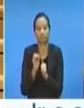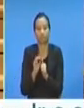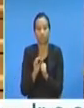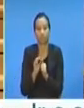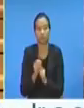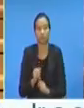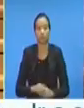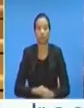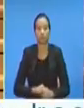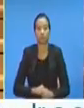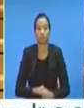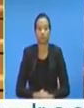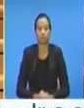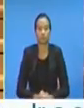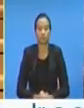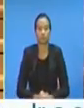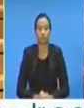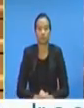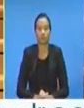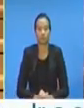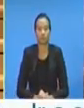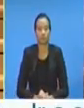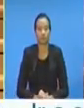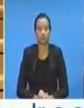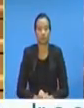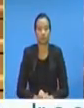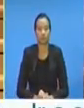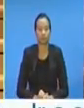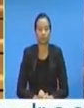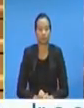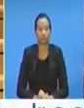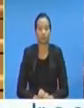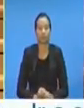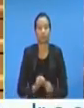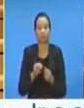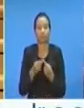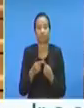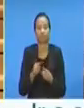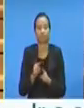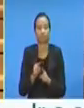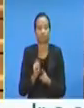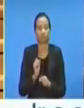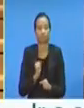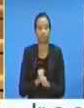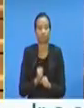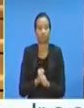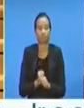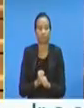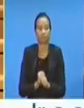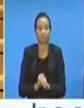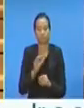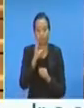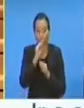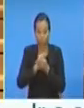ขู่เป็นการก้าวล่วงเป็นการหยาบค